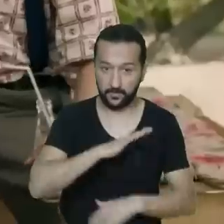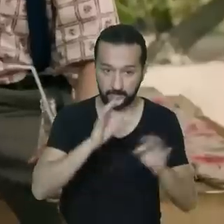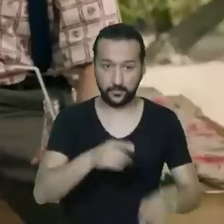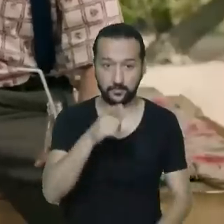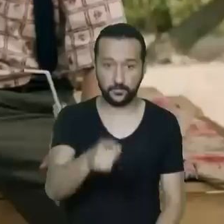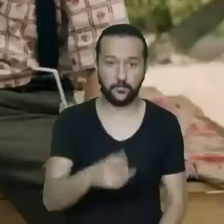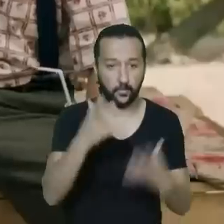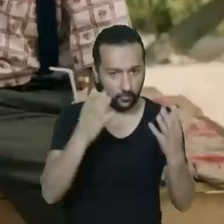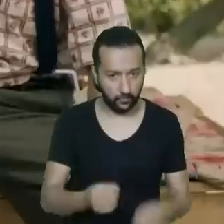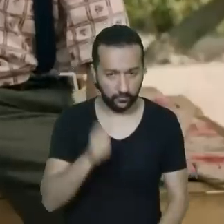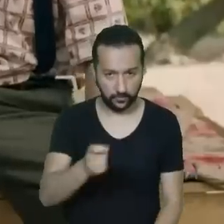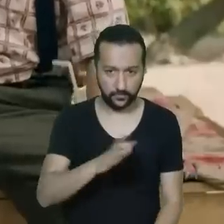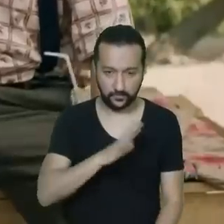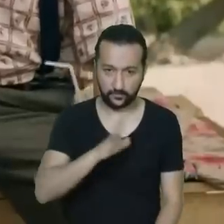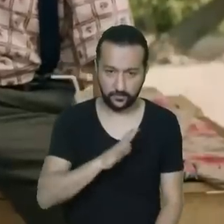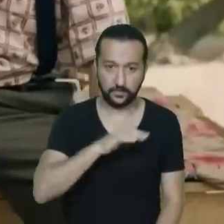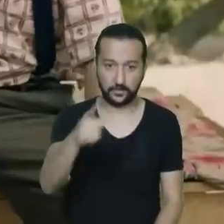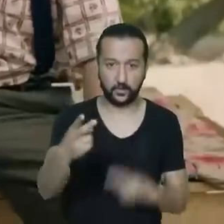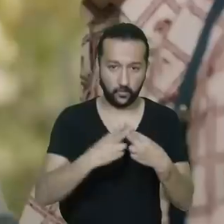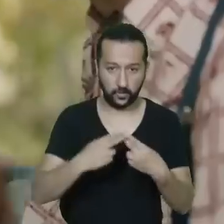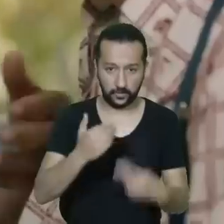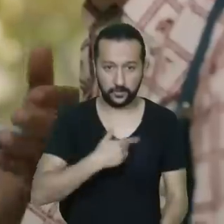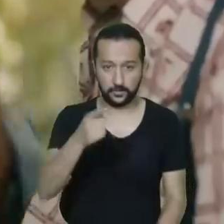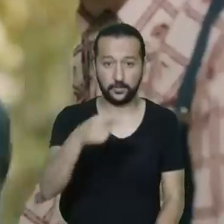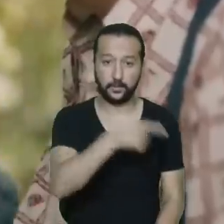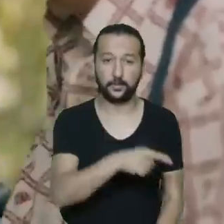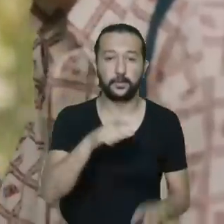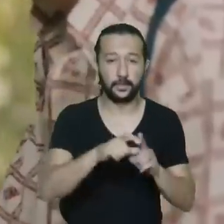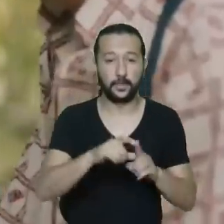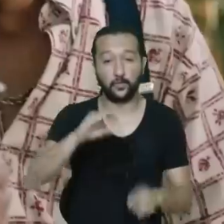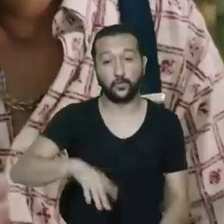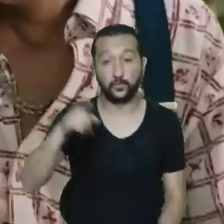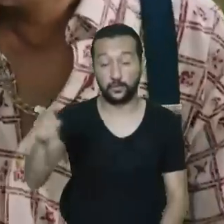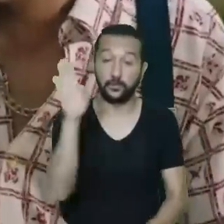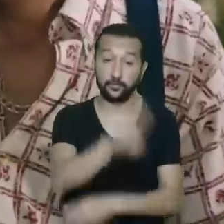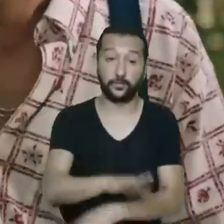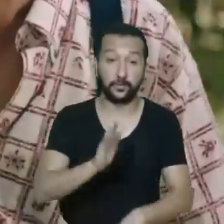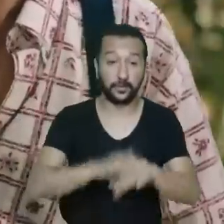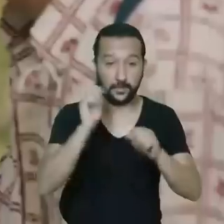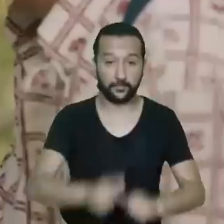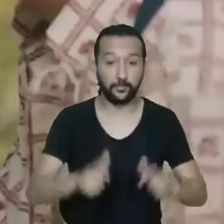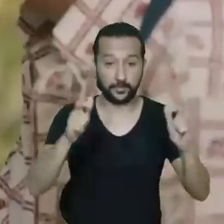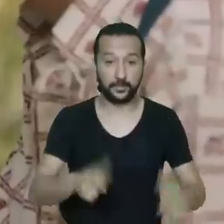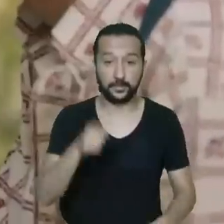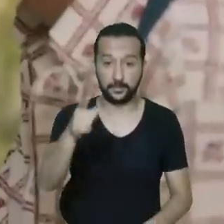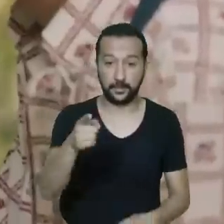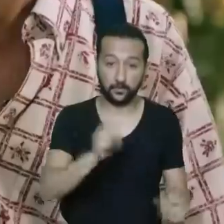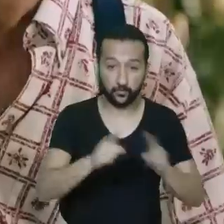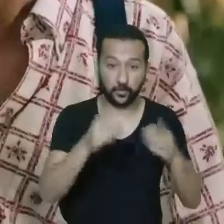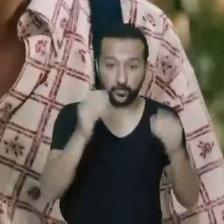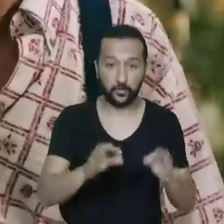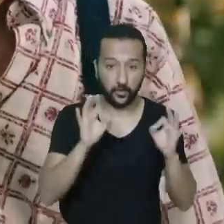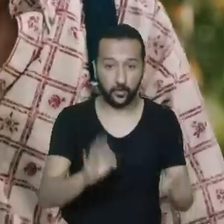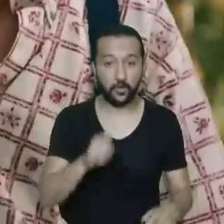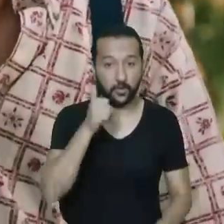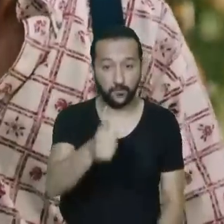lan? Olmaz mı lan? Sen öğrettin ya. Hani digaraların çocuğunu yendiydim ya harman yerinde. Senin yediğin taktikten.